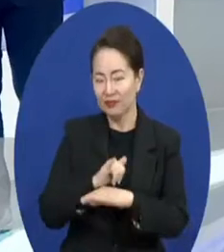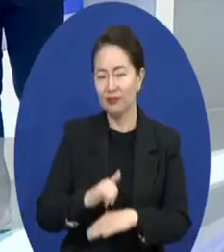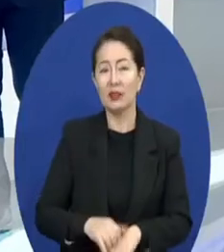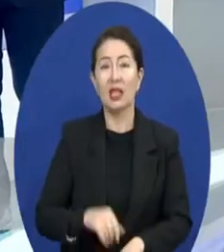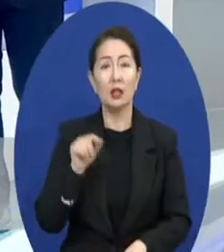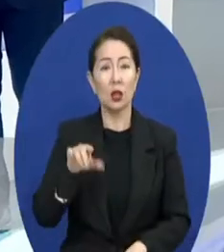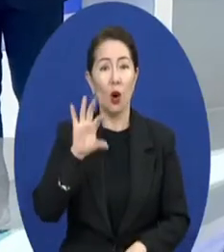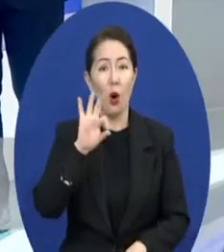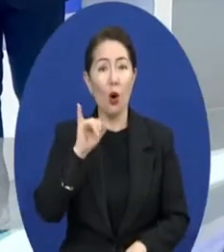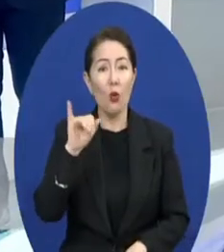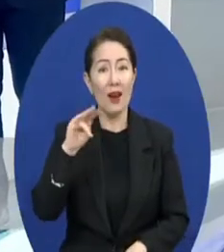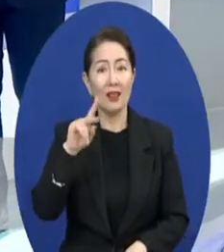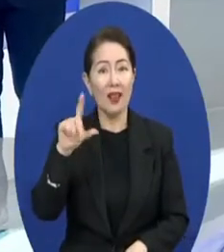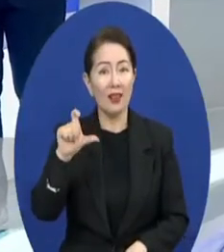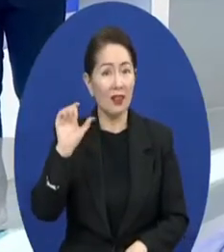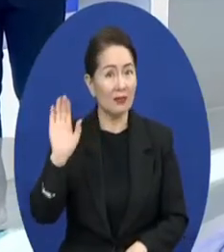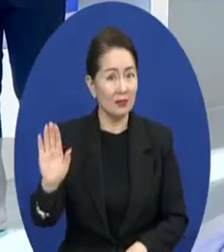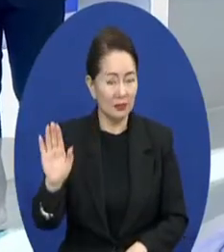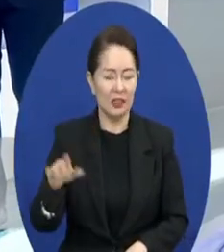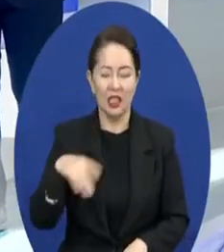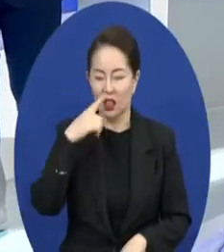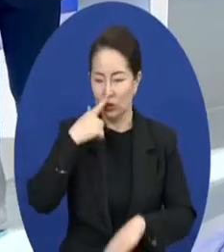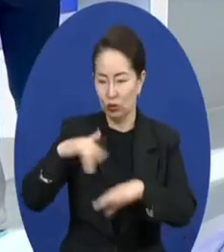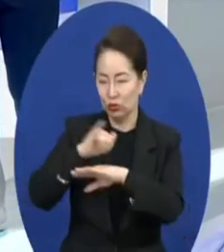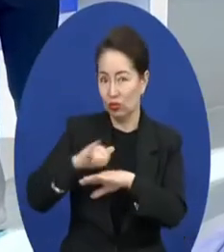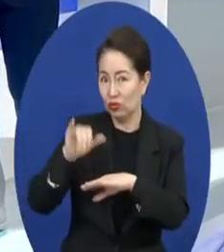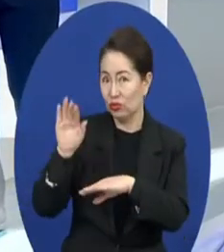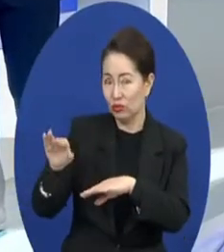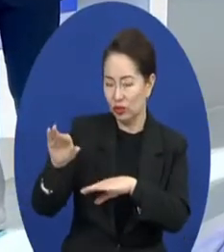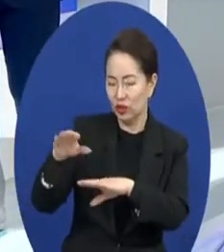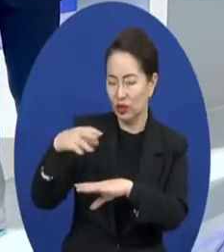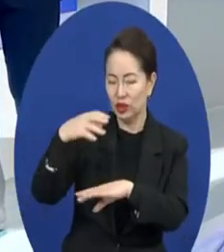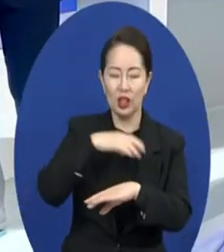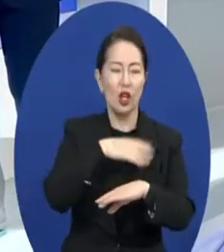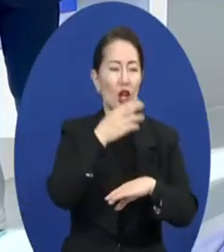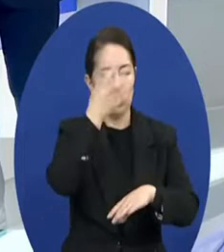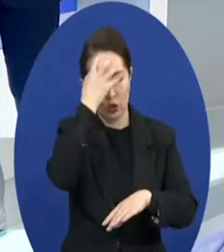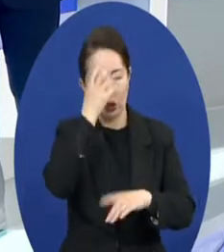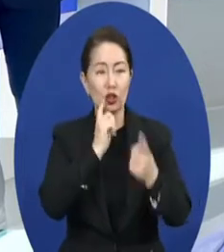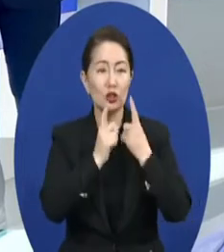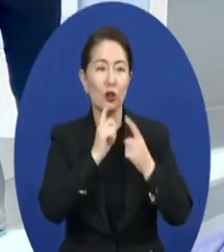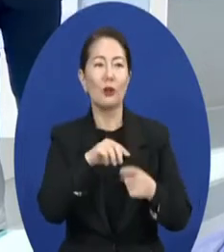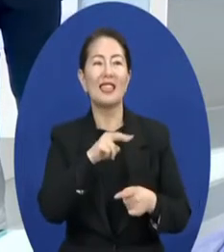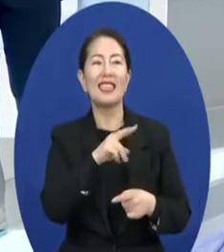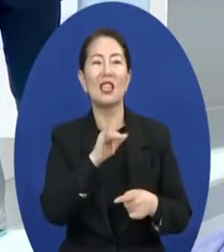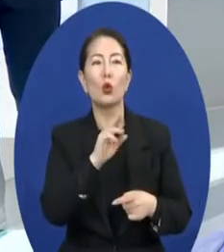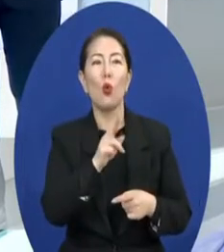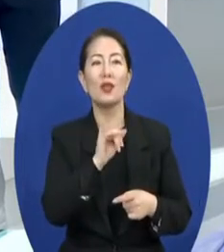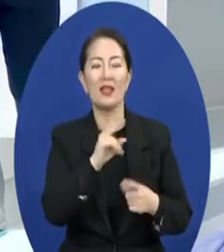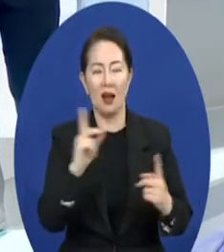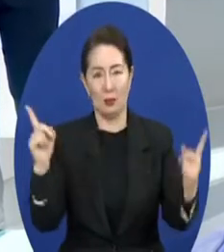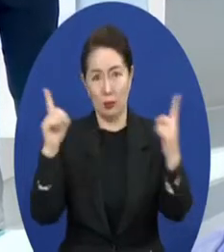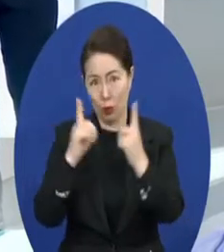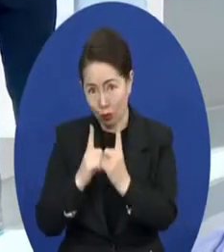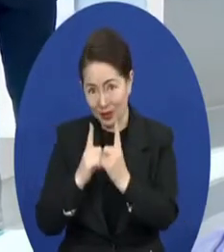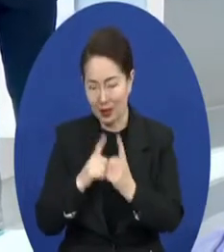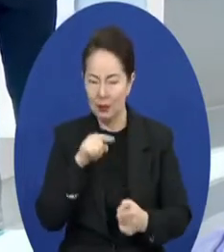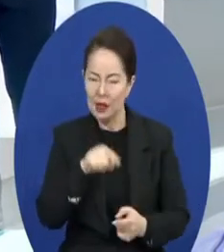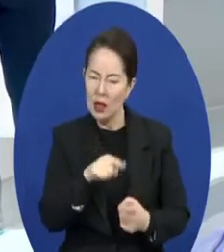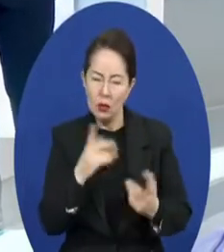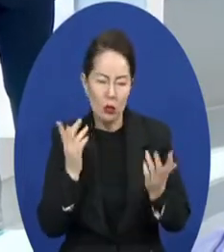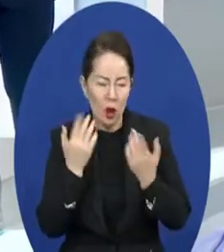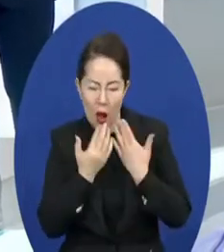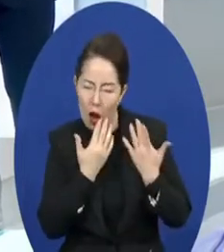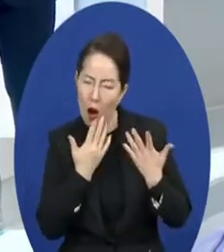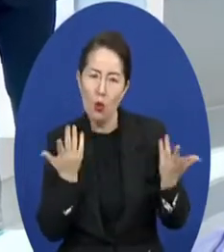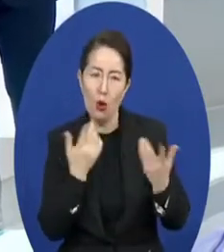Одоо сүүлд ихэсэд оюу эрдэнэ бүгд айрам петард уусан төрийн зөвлөлийн ерөнхийлөгчид Лиг Кучантай мөн одоо албан ёсны уулзалт хийсэн. За үүний дүнд бол Монгол